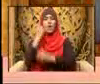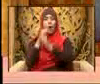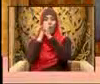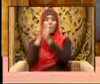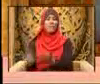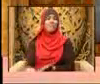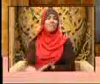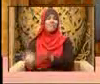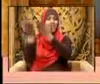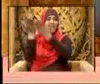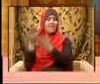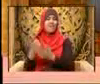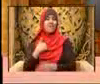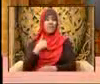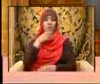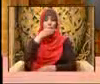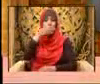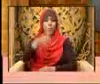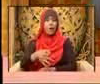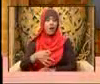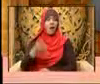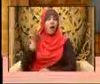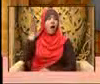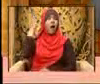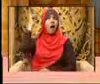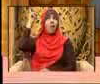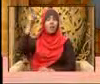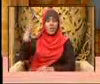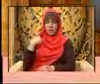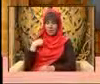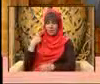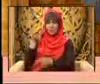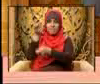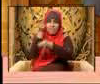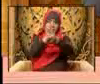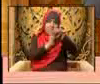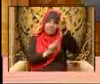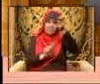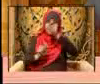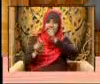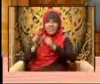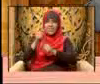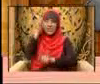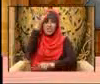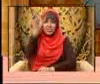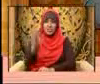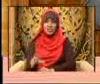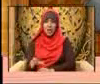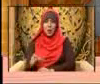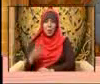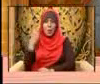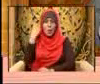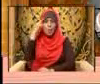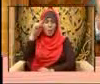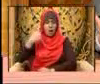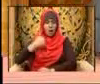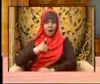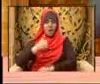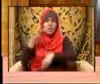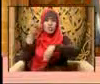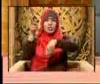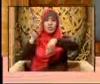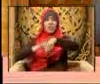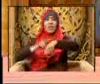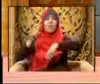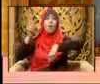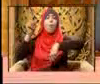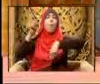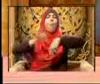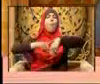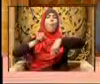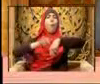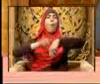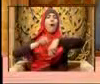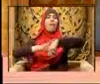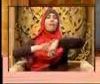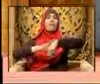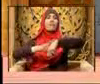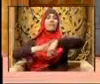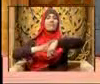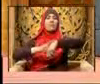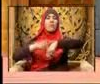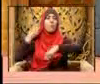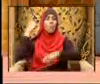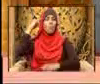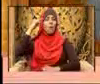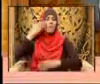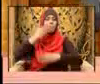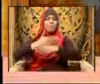عن الزمن وأن الله تعالى استخلفك أنت يا أيها الإنسان في هذا الزمن حتى تصنع من الزمن حضارة